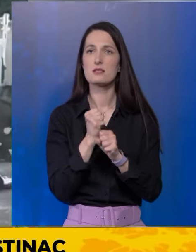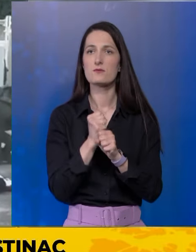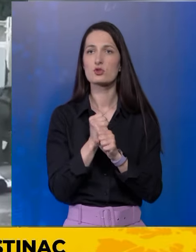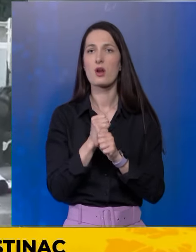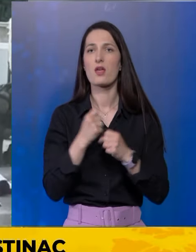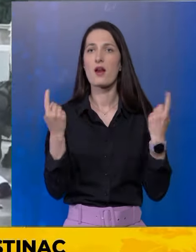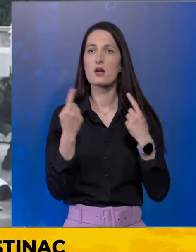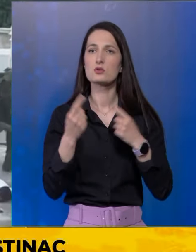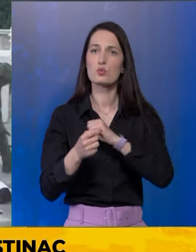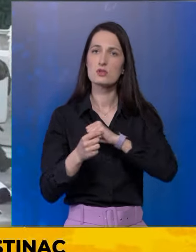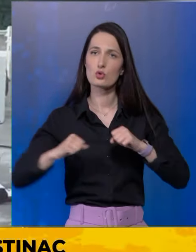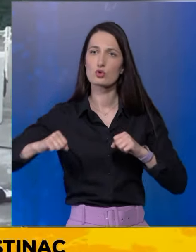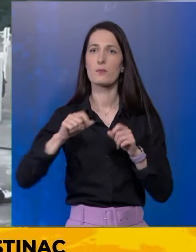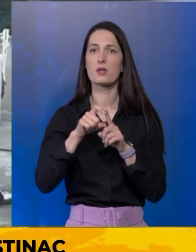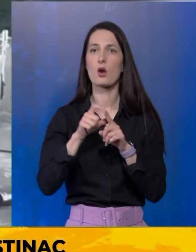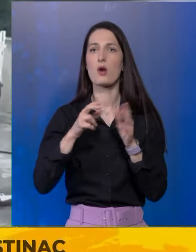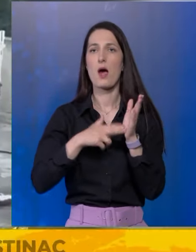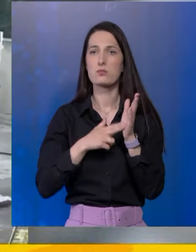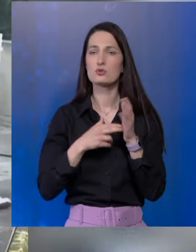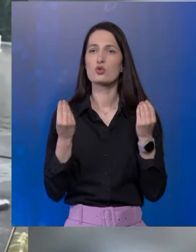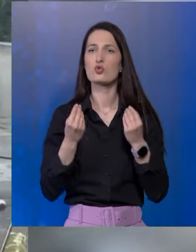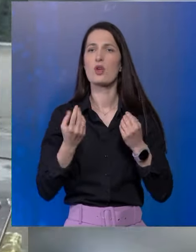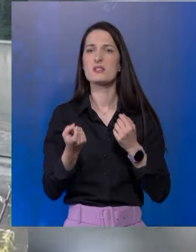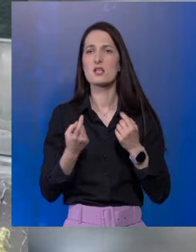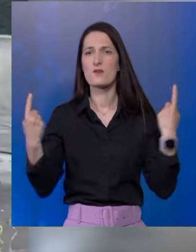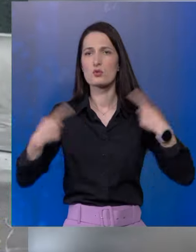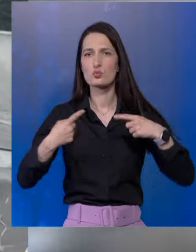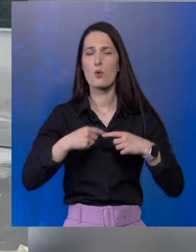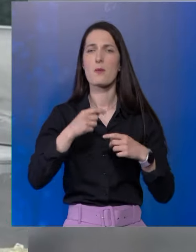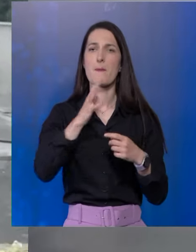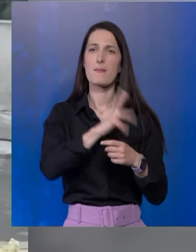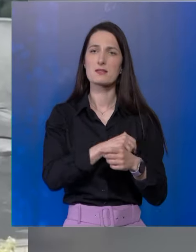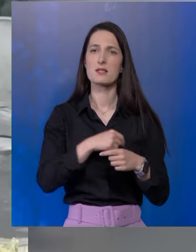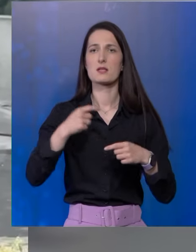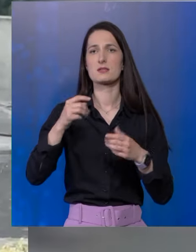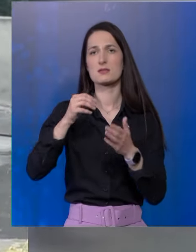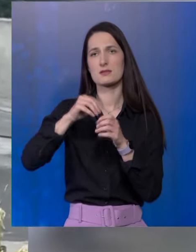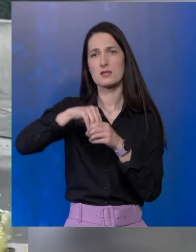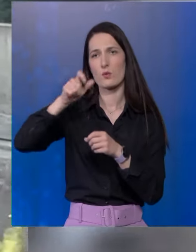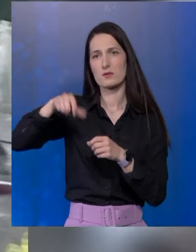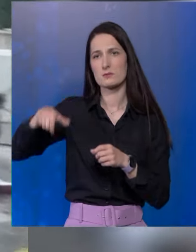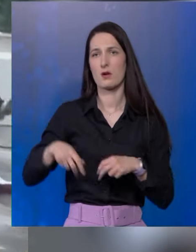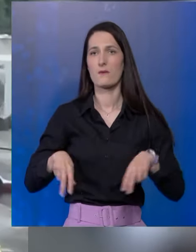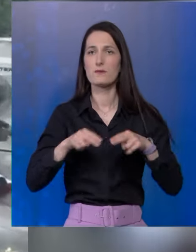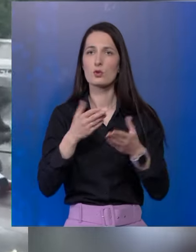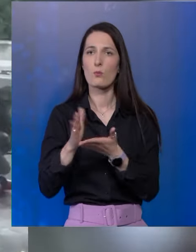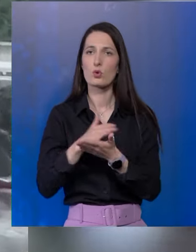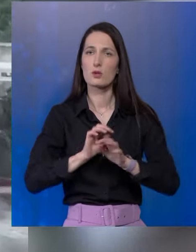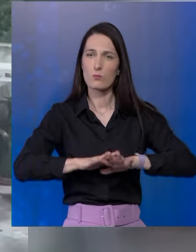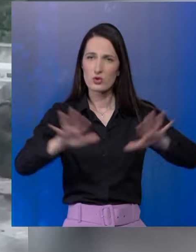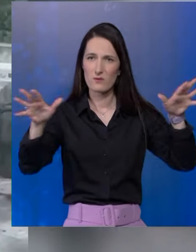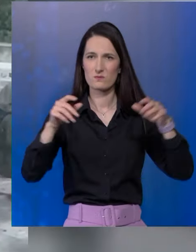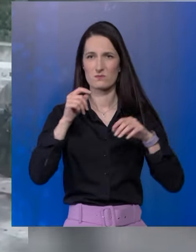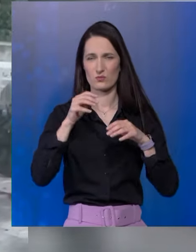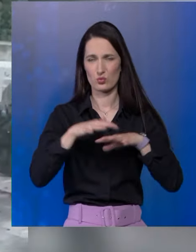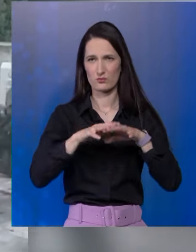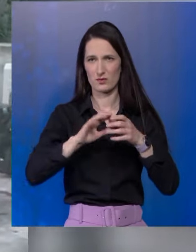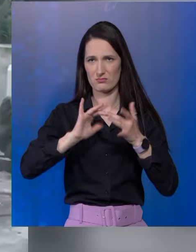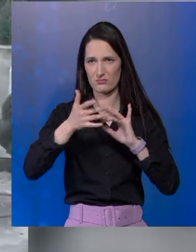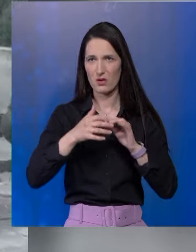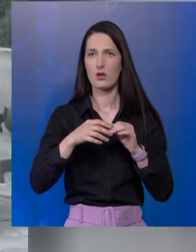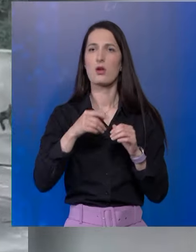palestinskim stanovnicima. Video podijeljen na društvenim mrežama pokazuje oblake dima koji se dižu iz područja tokom pucnjave. Aktivisti su podijelili